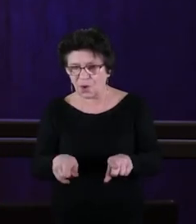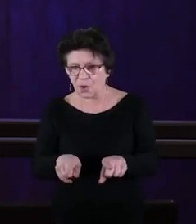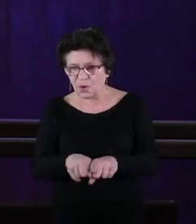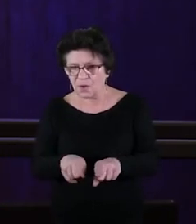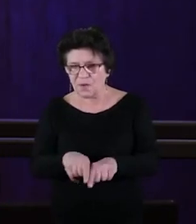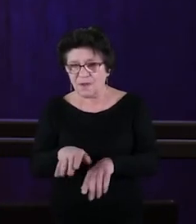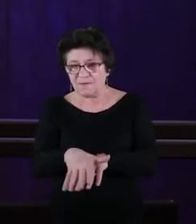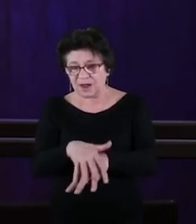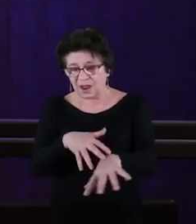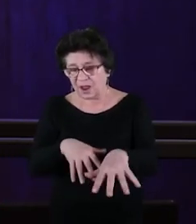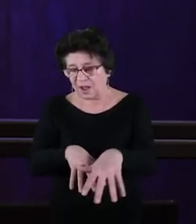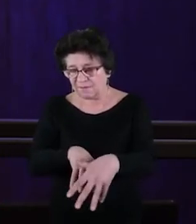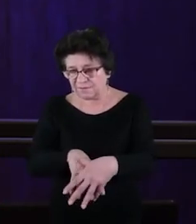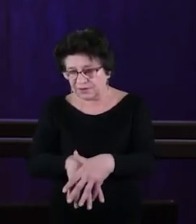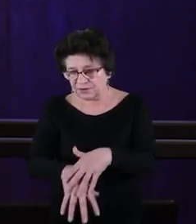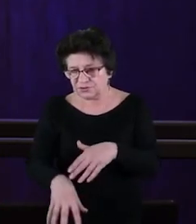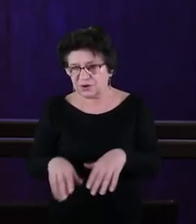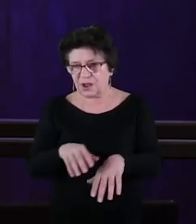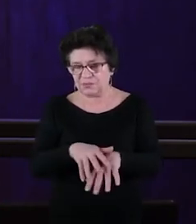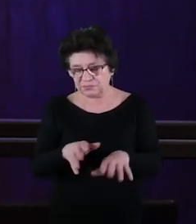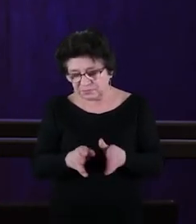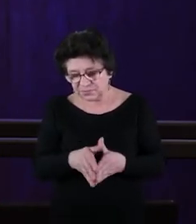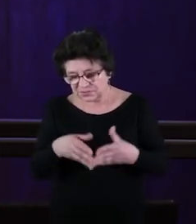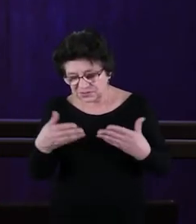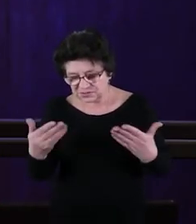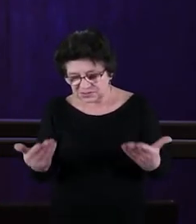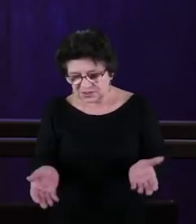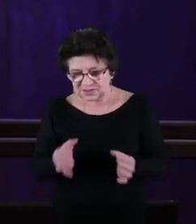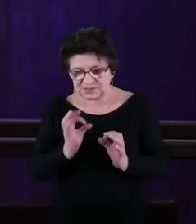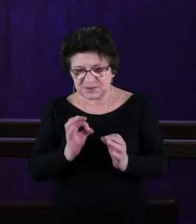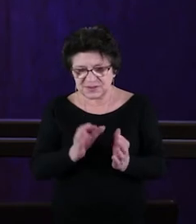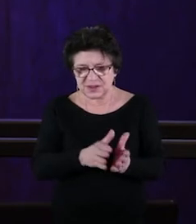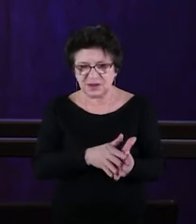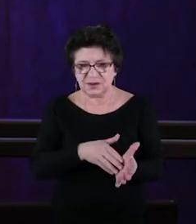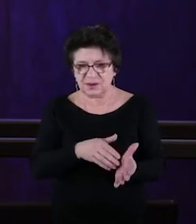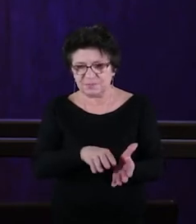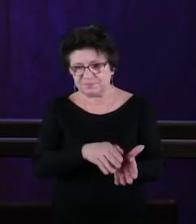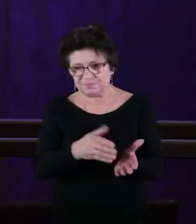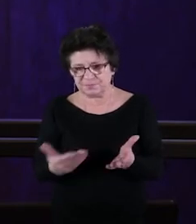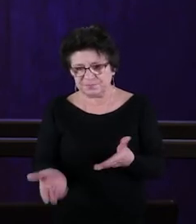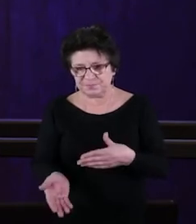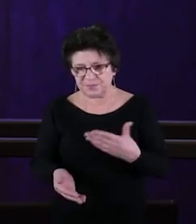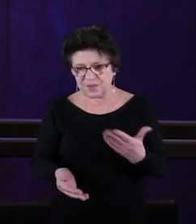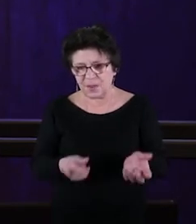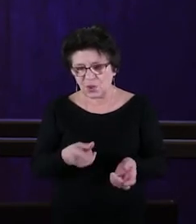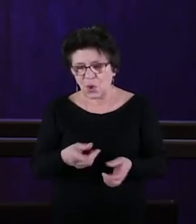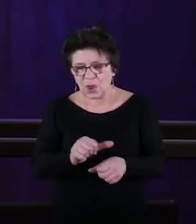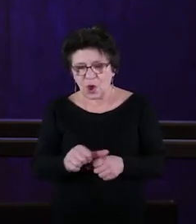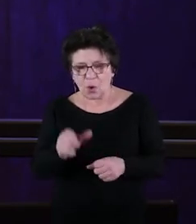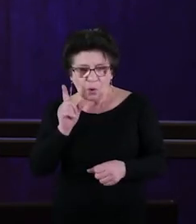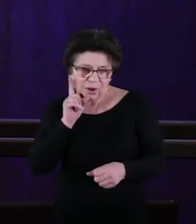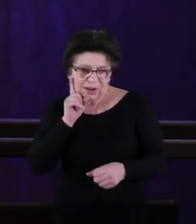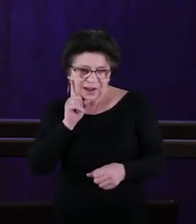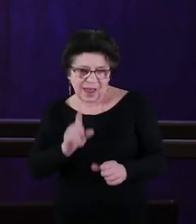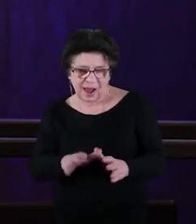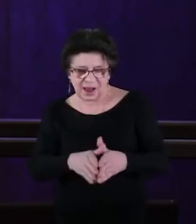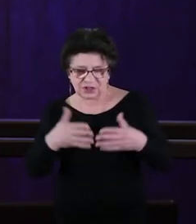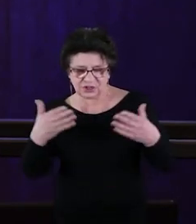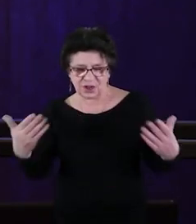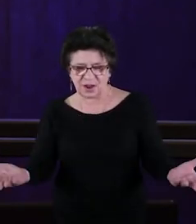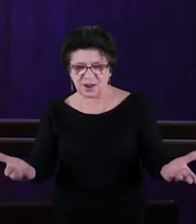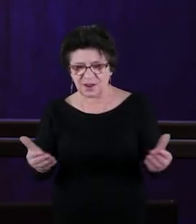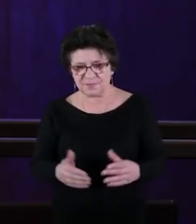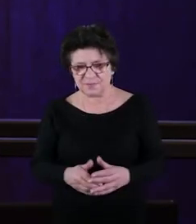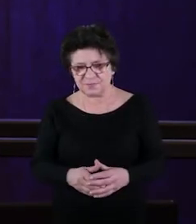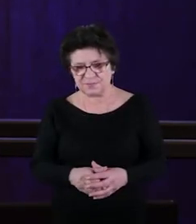rękawiczkach Jeśli oczywiście mogą bo jest to zbiór już wybitnie specjalne ponieważ to jest oryginalna oryginalna księga